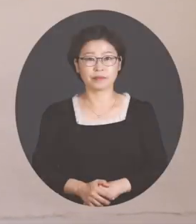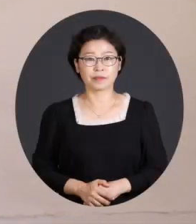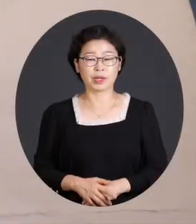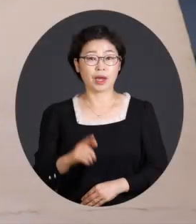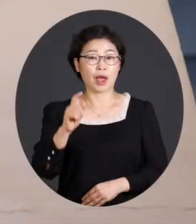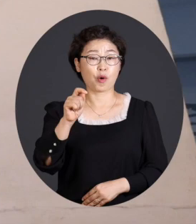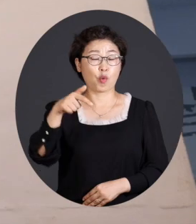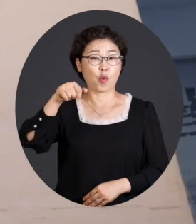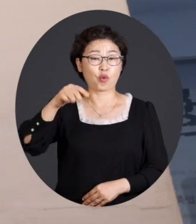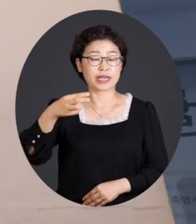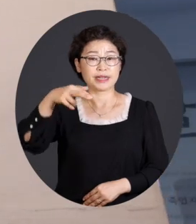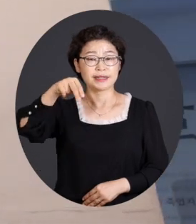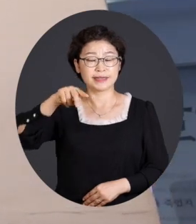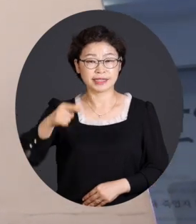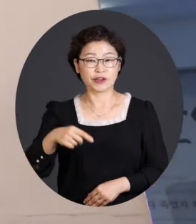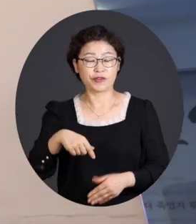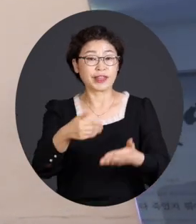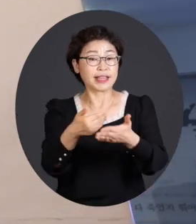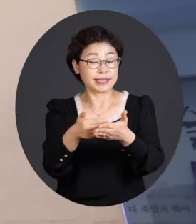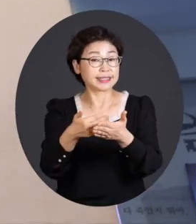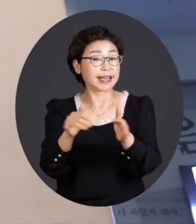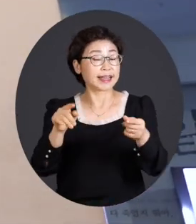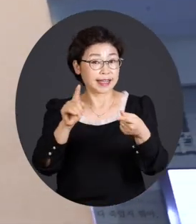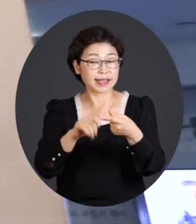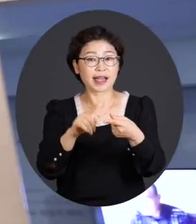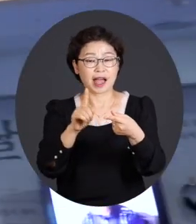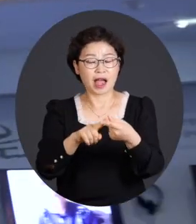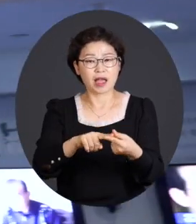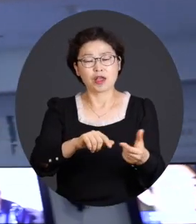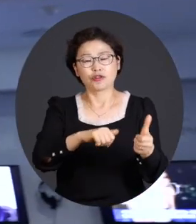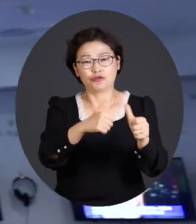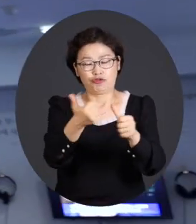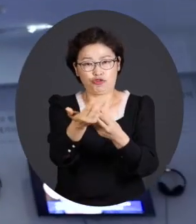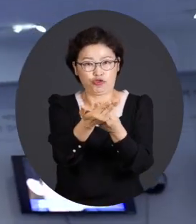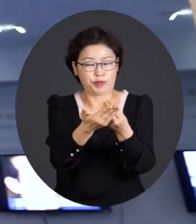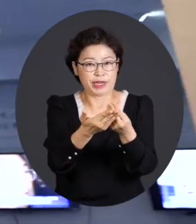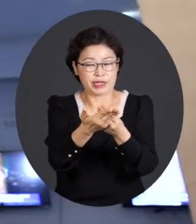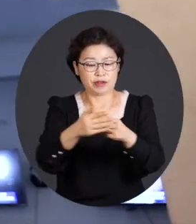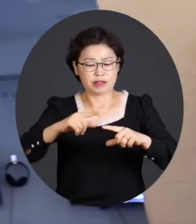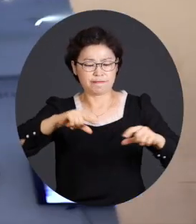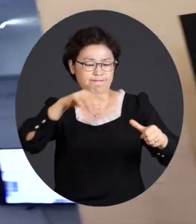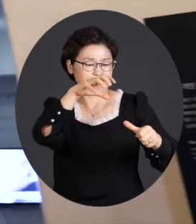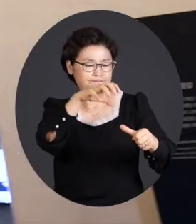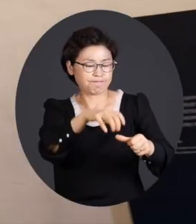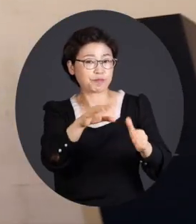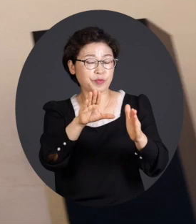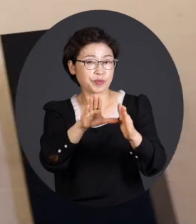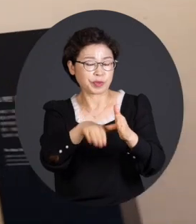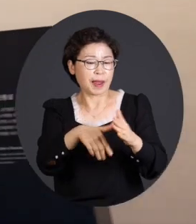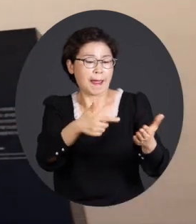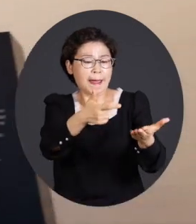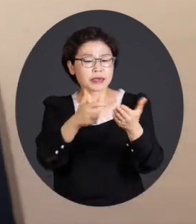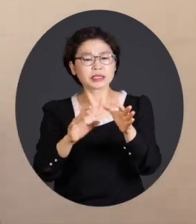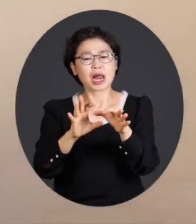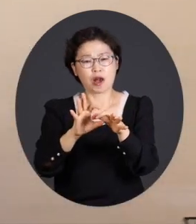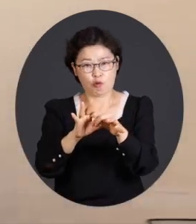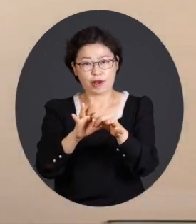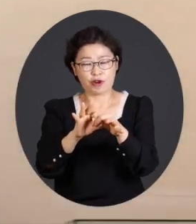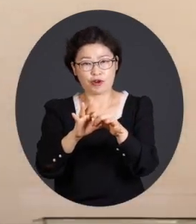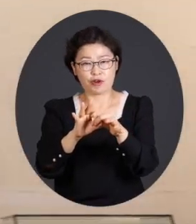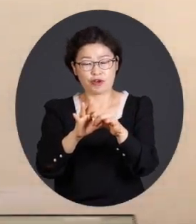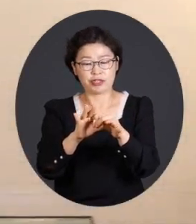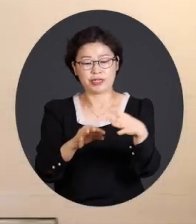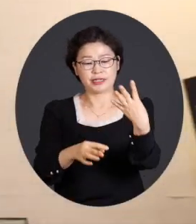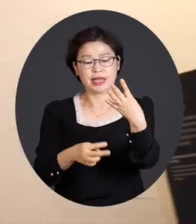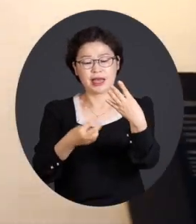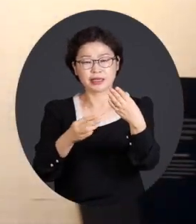고길천 작가의 죽음의 섬이란 작품인데요. 일제 강점기에 행해졌던 학살에 관련한 사례가 제주